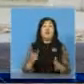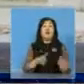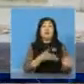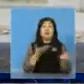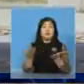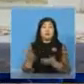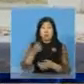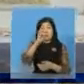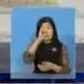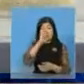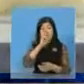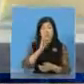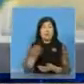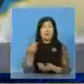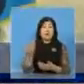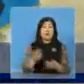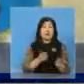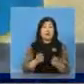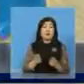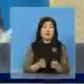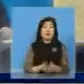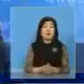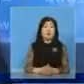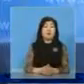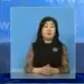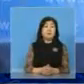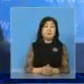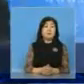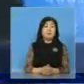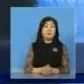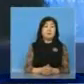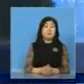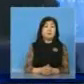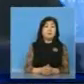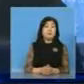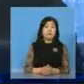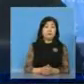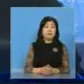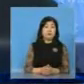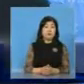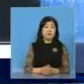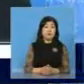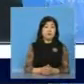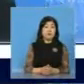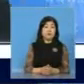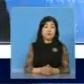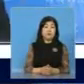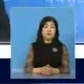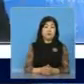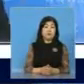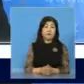их государств и правительств. Так я являюсь первым посол Конго, который